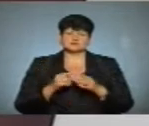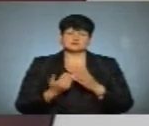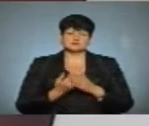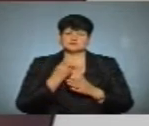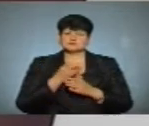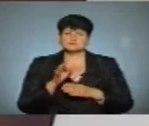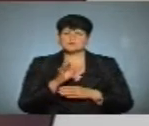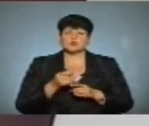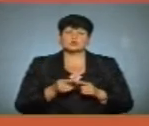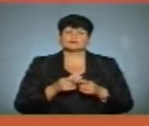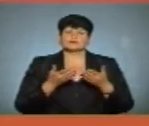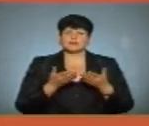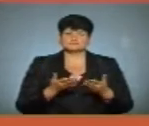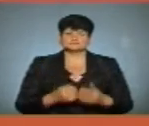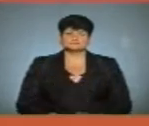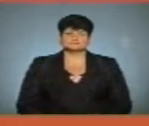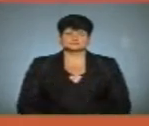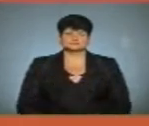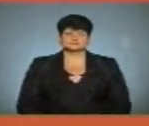дивіться про таке.